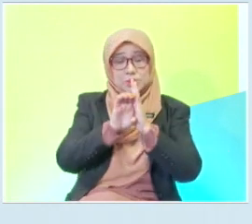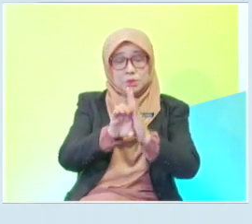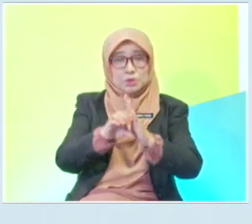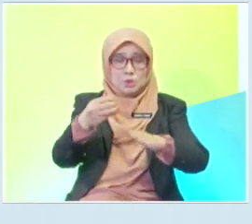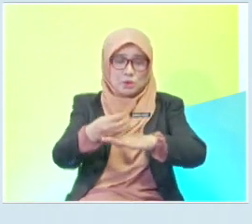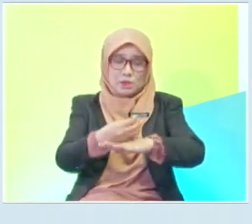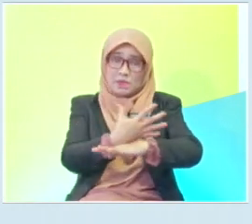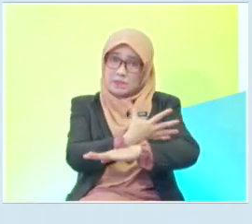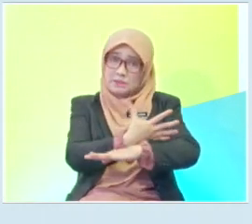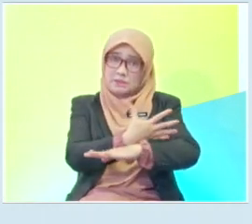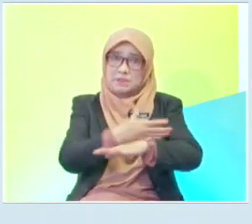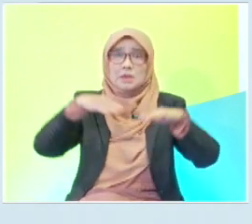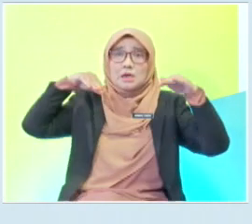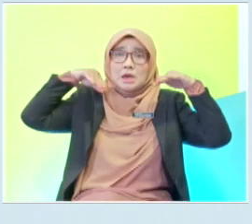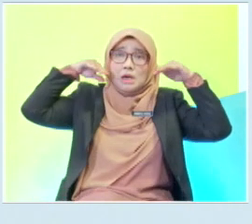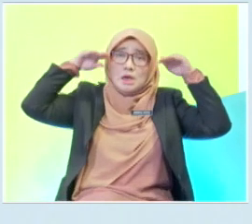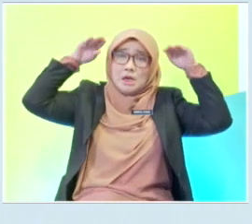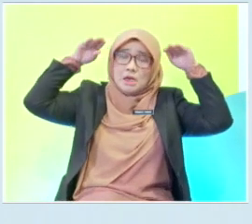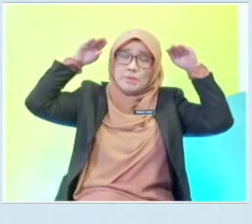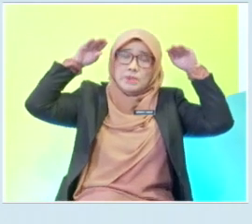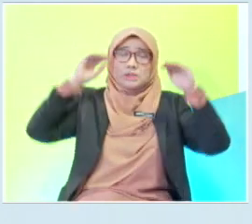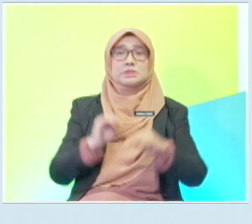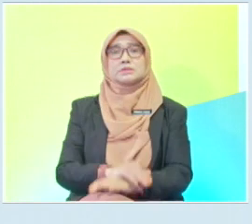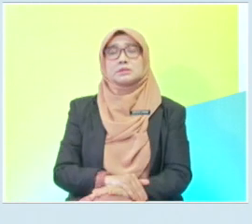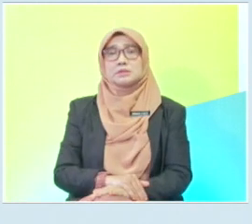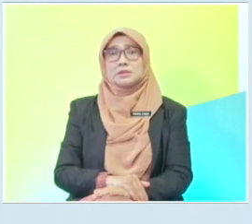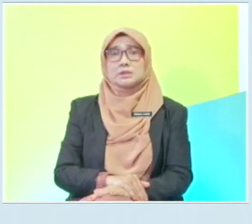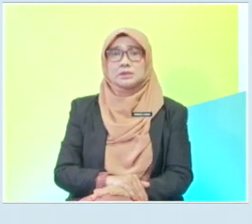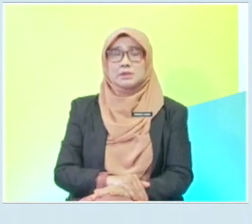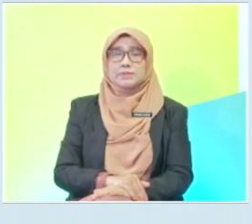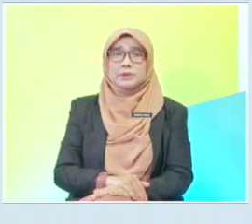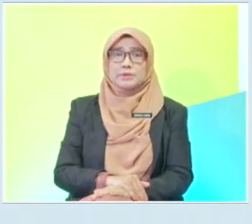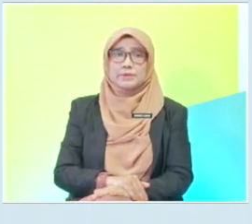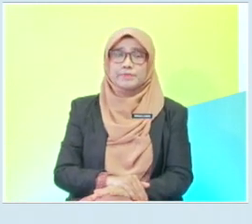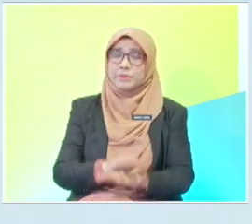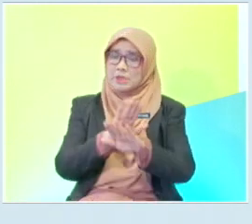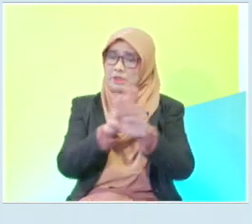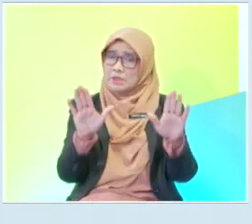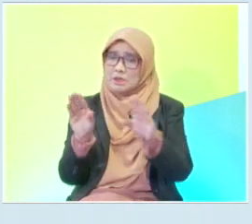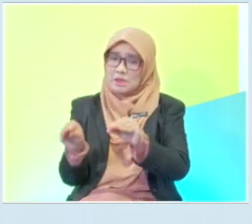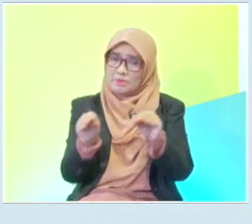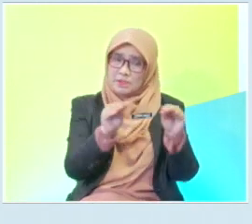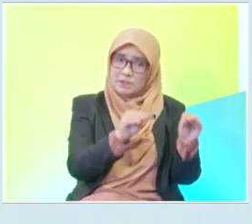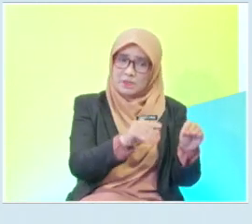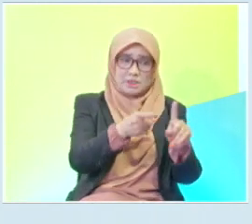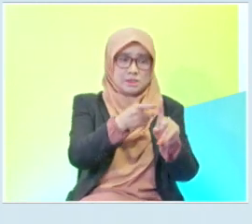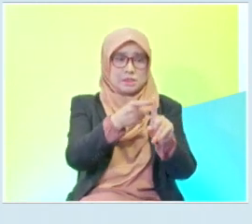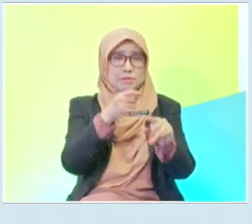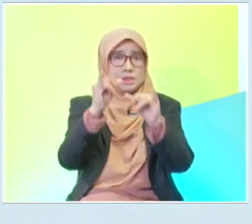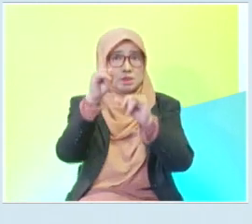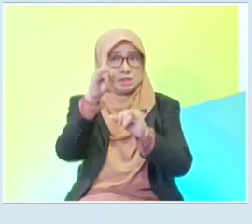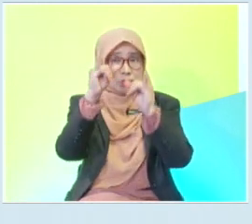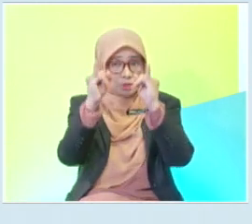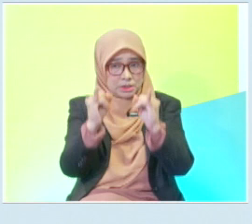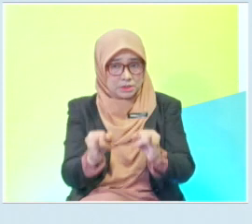Okey, penyakit maafkan saya. Okay, untuk penyakit yang tidak berpindah daripada seorang individu kepada individu yang lain.